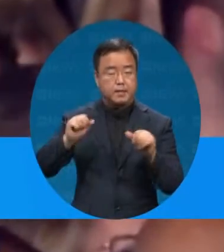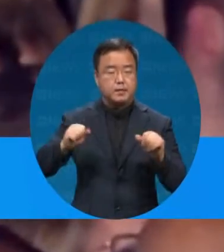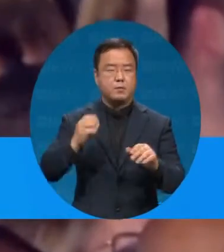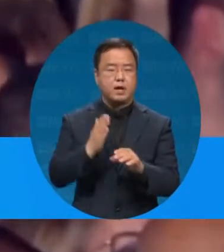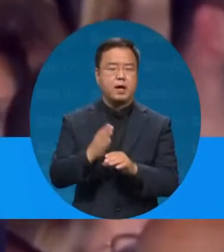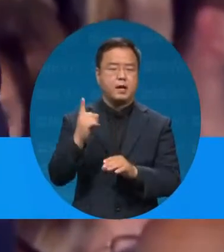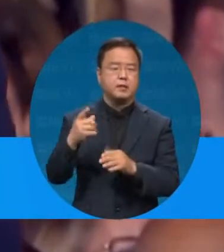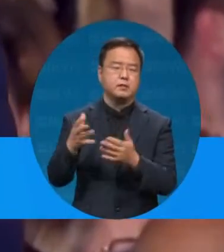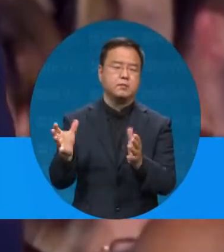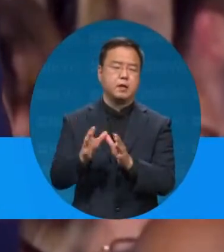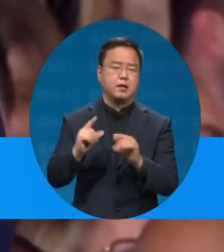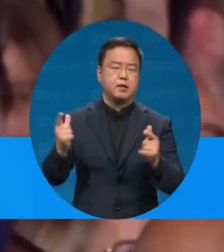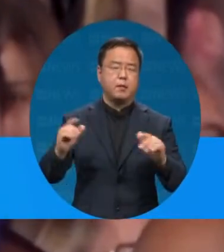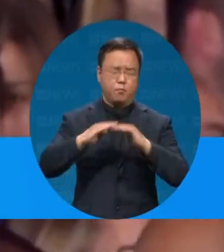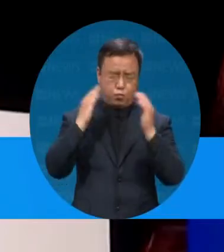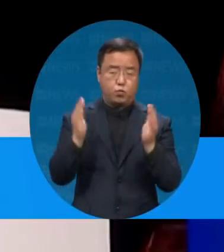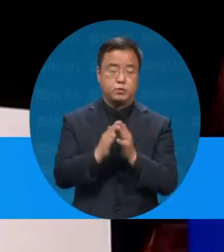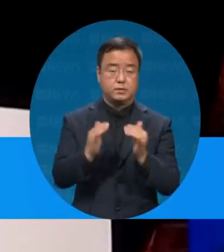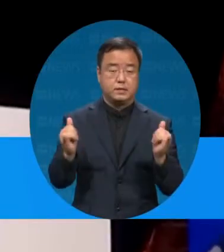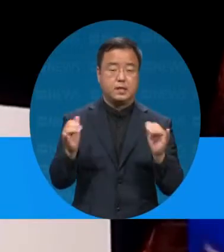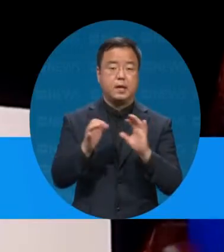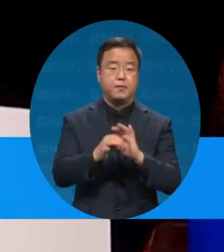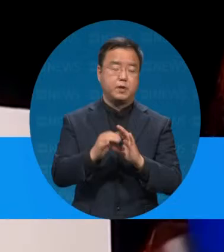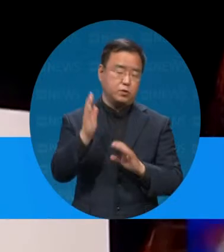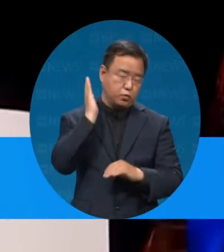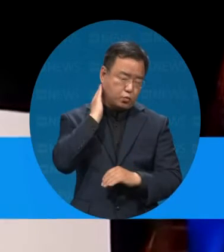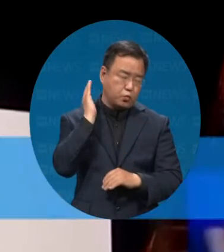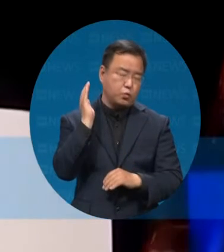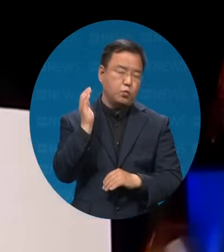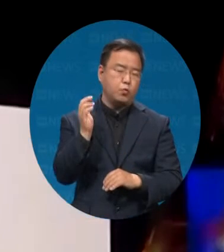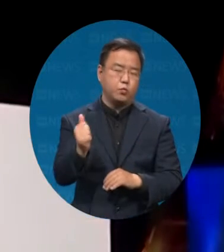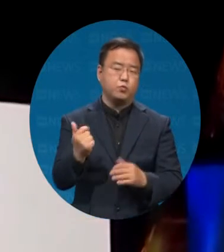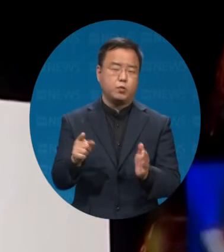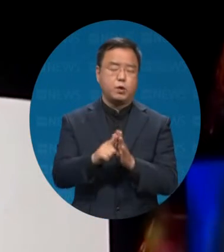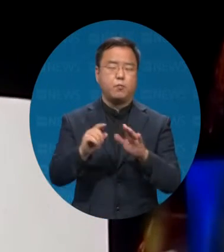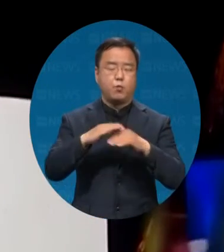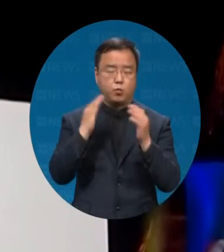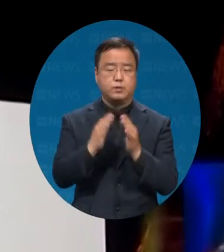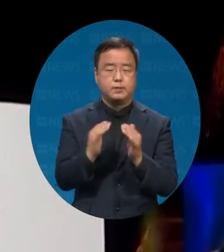후보가 아니라 만인의 대통령으로서 모두를 위한 대통령이 되겠다고 강조했습니다.